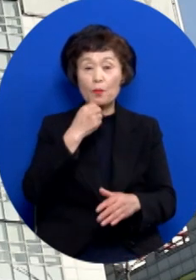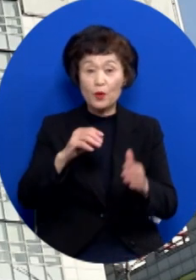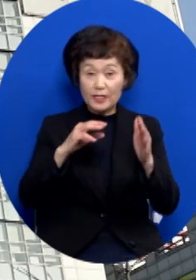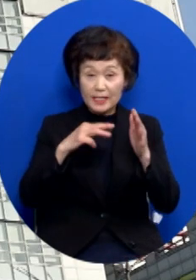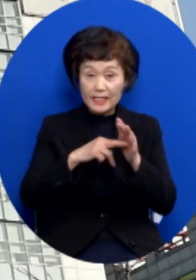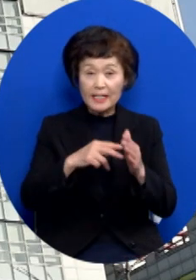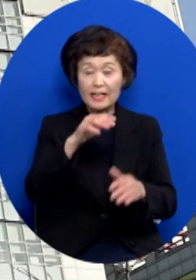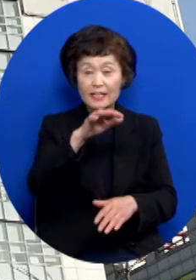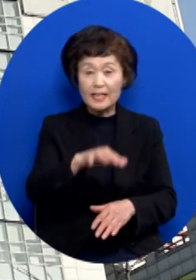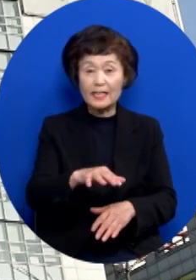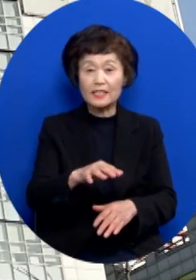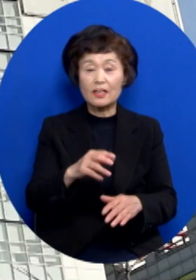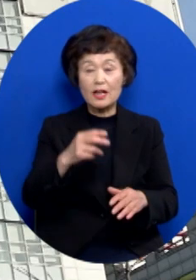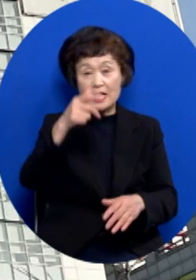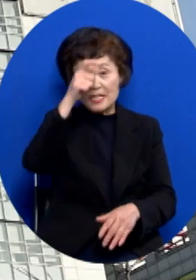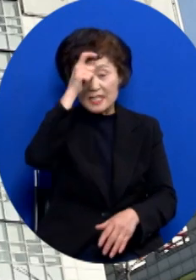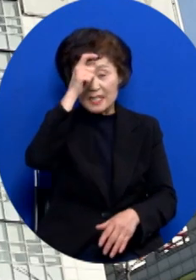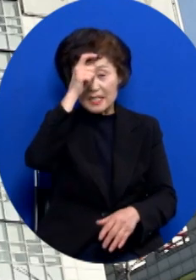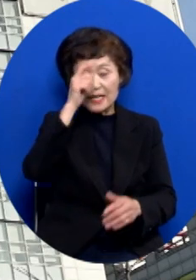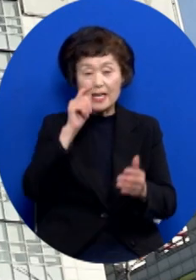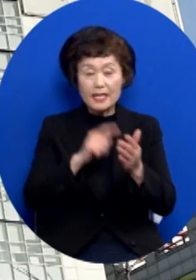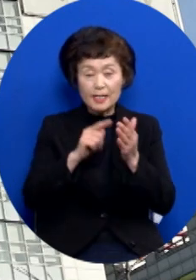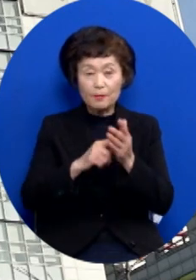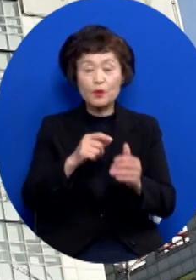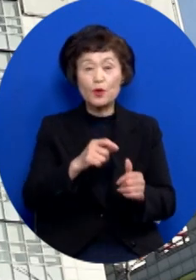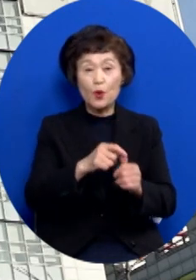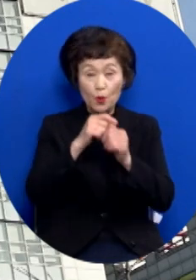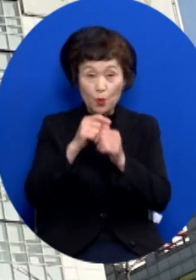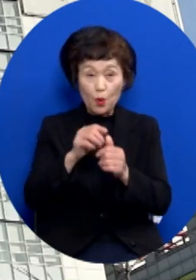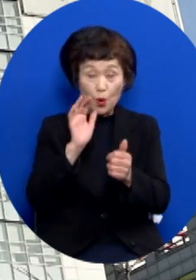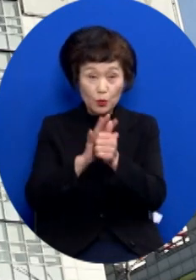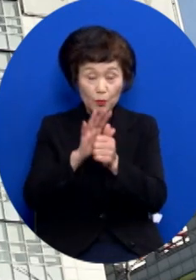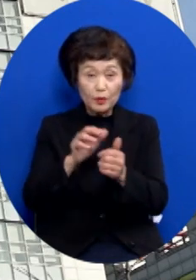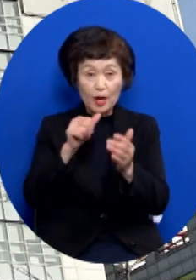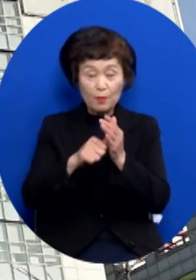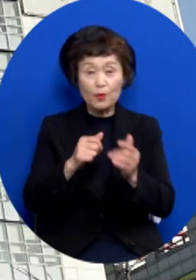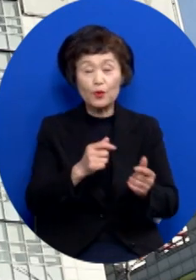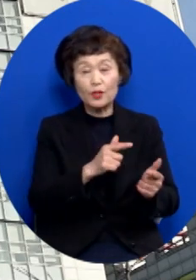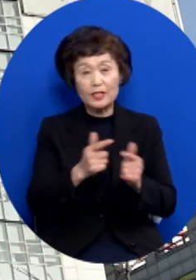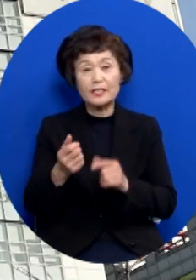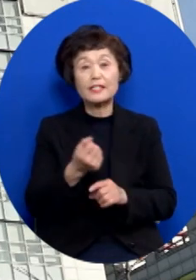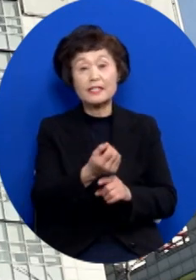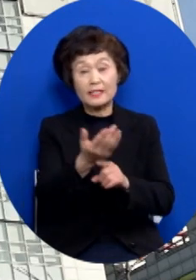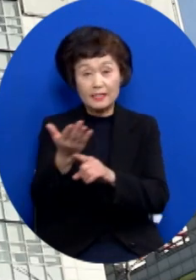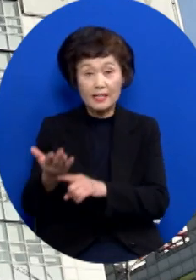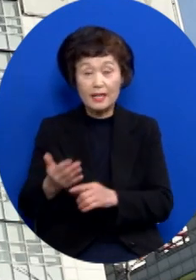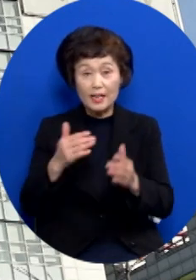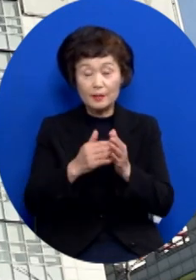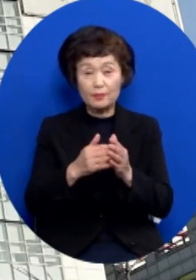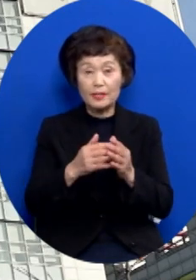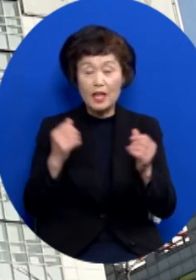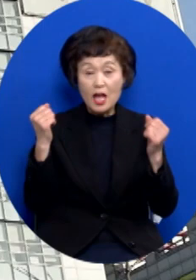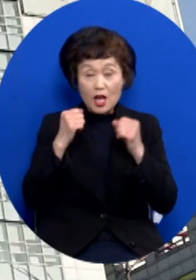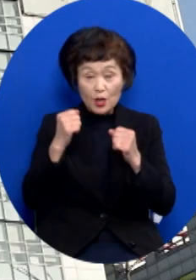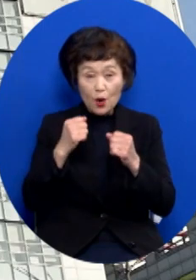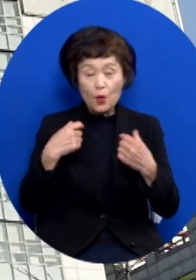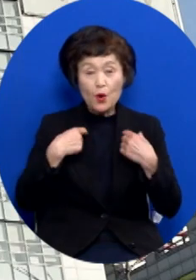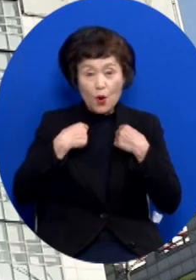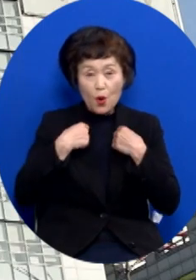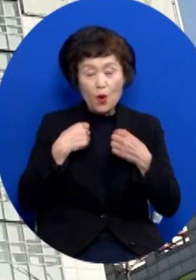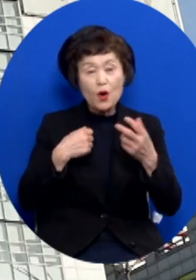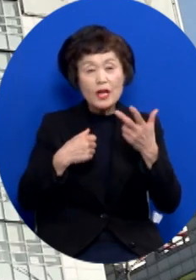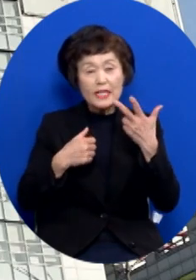피해 복구를 위한 긴급 구호 물품을 전달했습니다. 단체는 튀르키예 현지 주민들을 위한 겨울 의류 약 7톤을